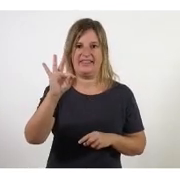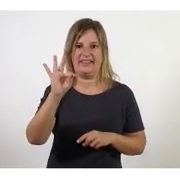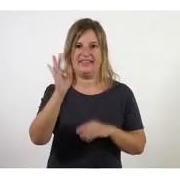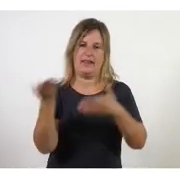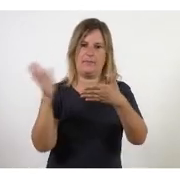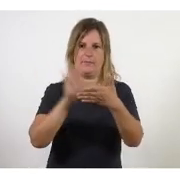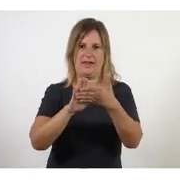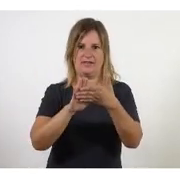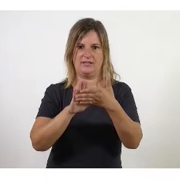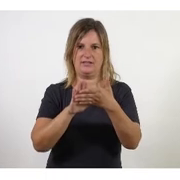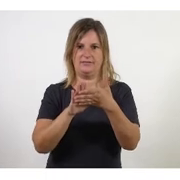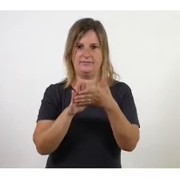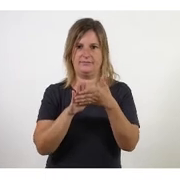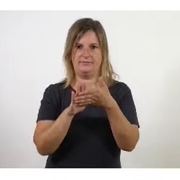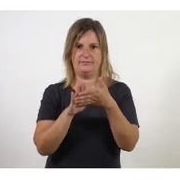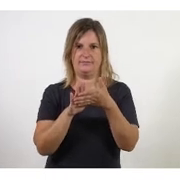enganxo,